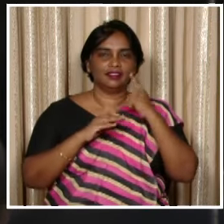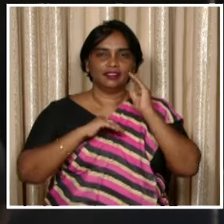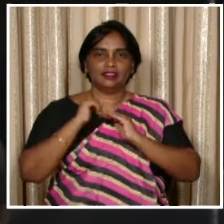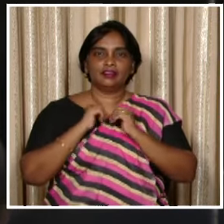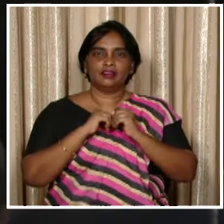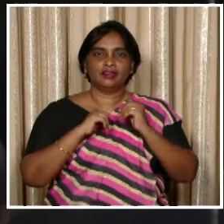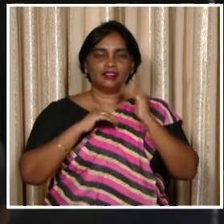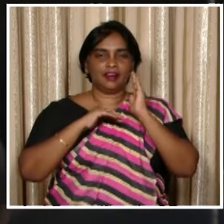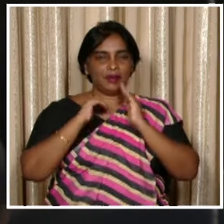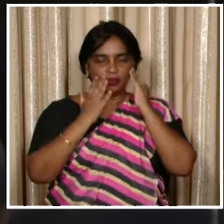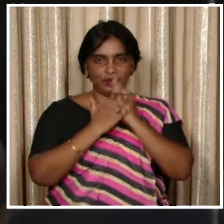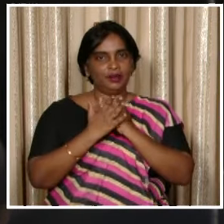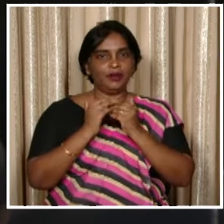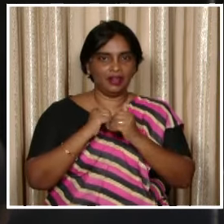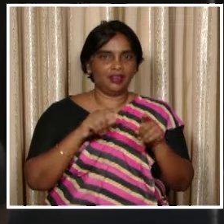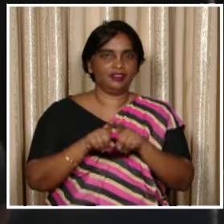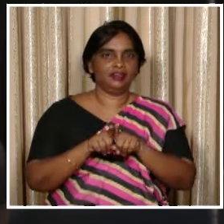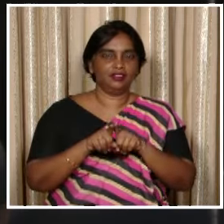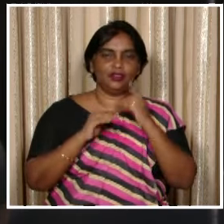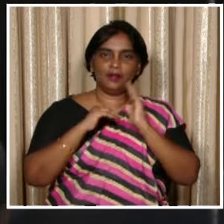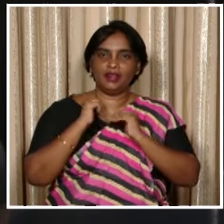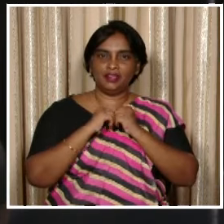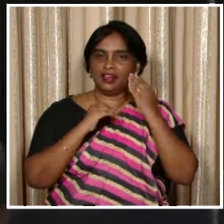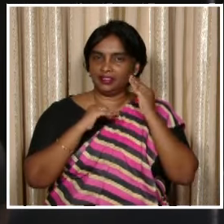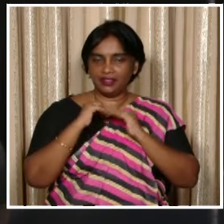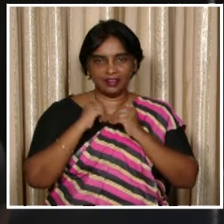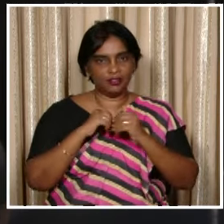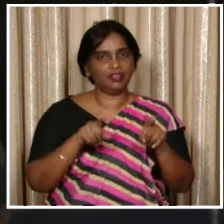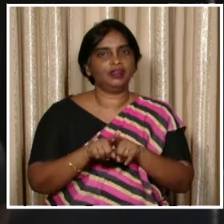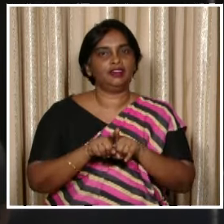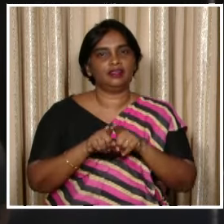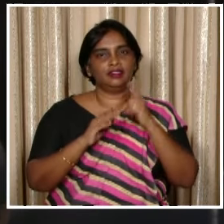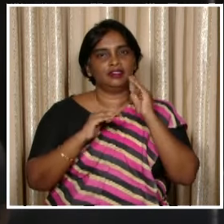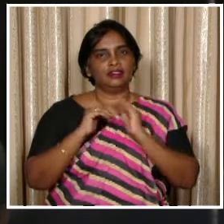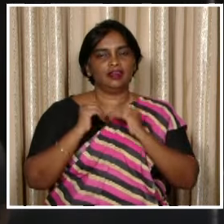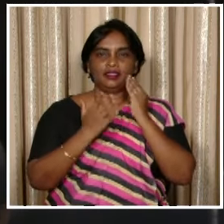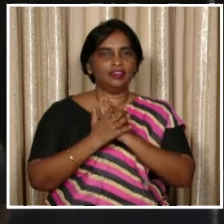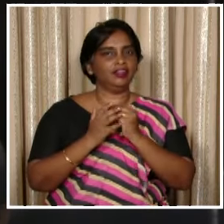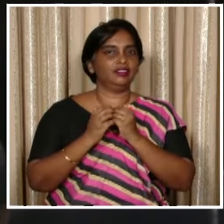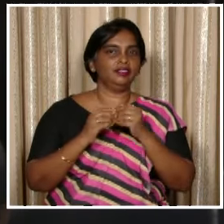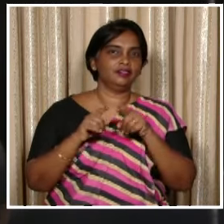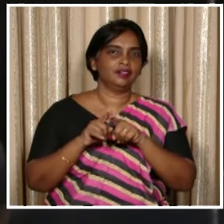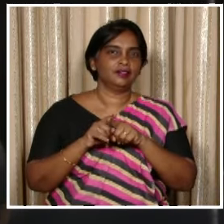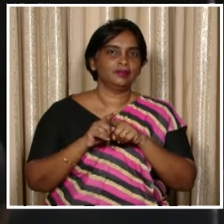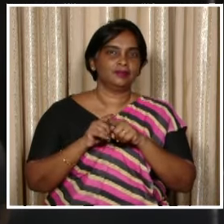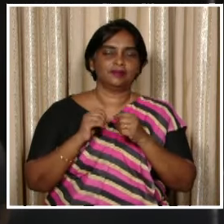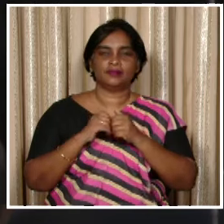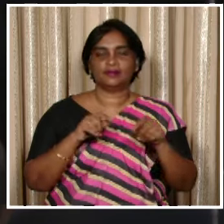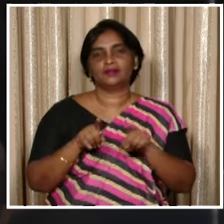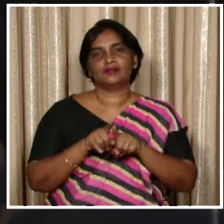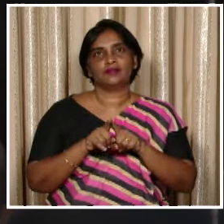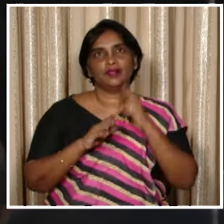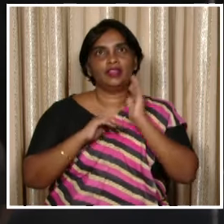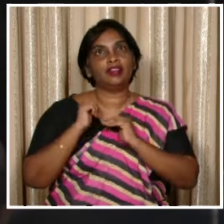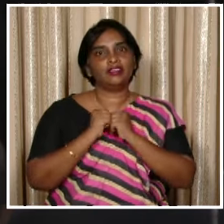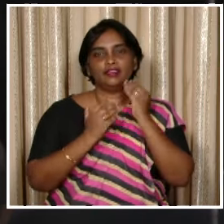බිලියන 150ක් හොයාගන්න තමයි බලාපොරොත්තු වෙන්නේ. රුපියල් බිලියන 150ක් කියන්නේ මේ pay tax එක. ඒ කියන්නේ